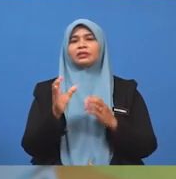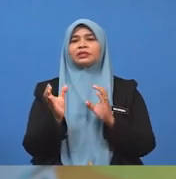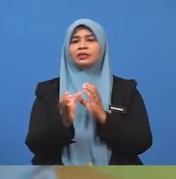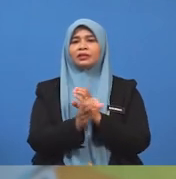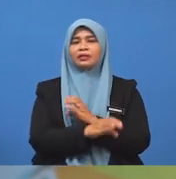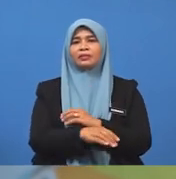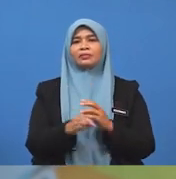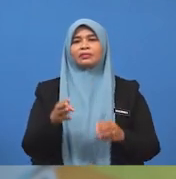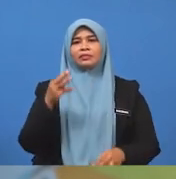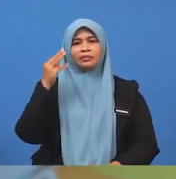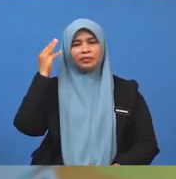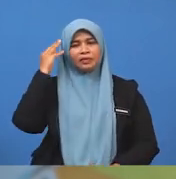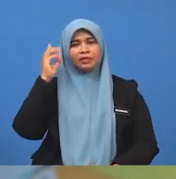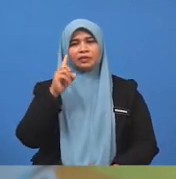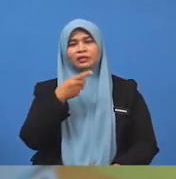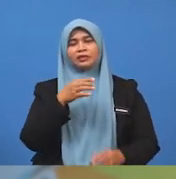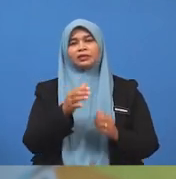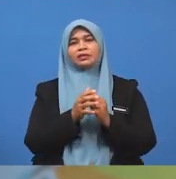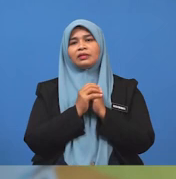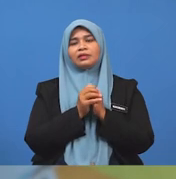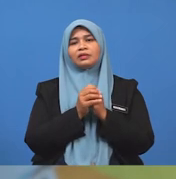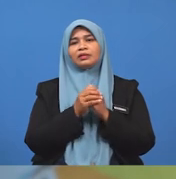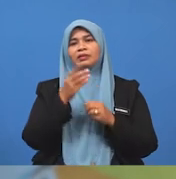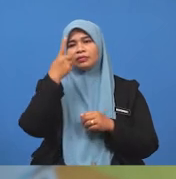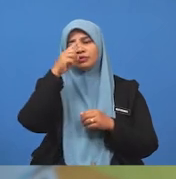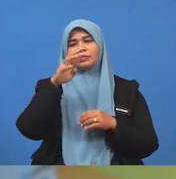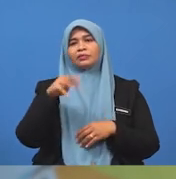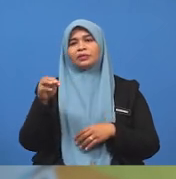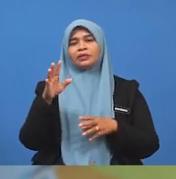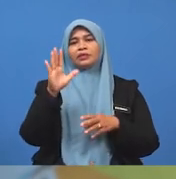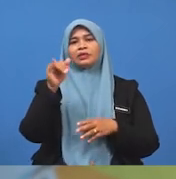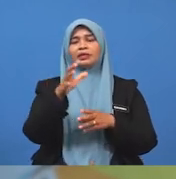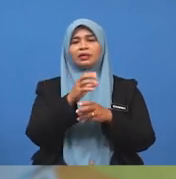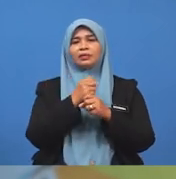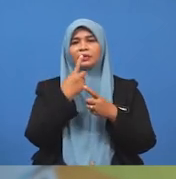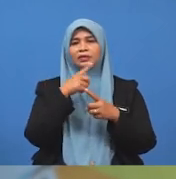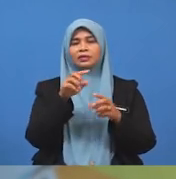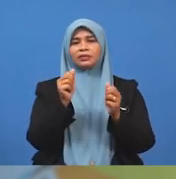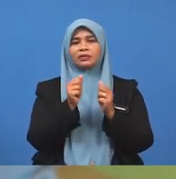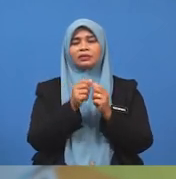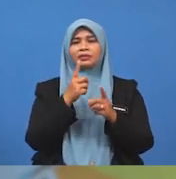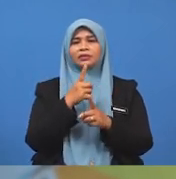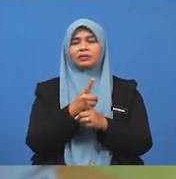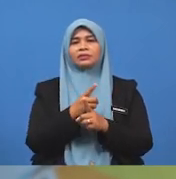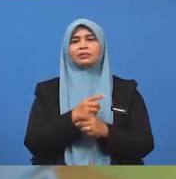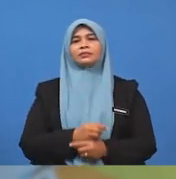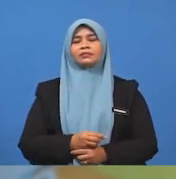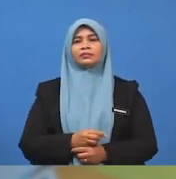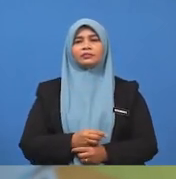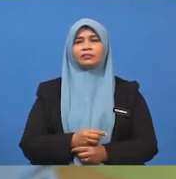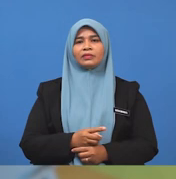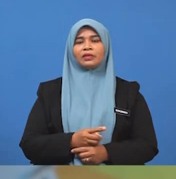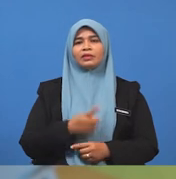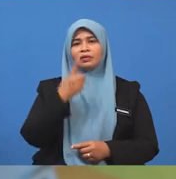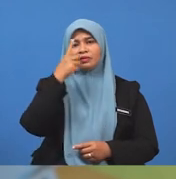kita tahnia bagi murid yang dapat menjawab dengan betul bagi yang tidak dapat menjawab dengan cepat